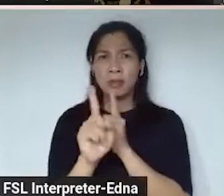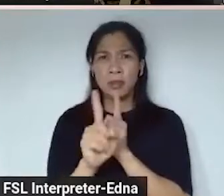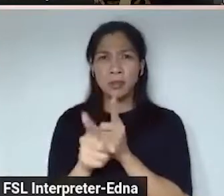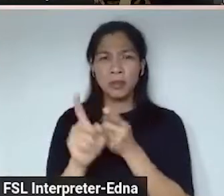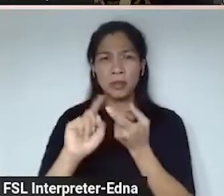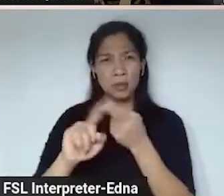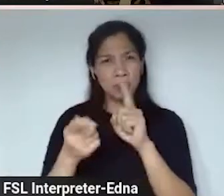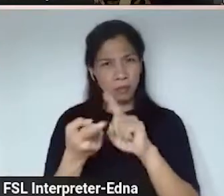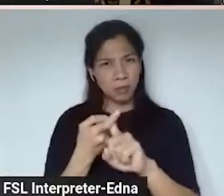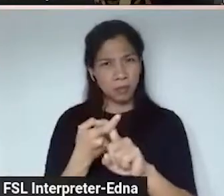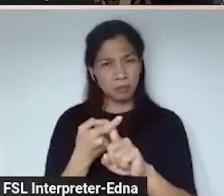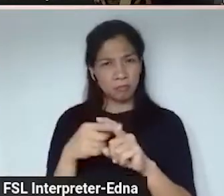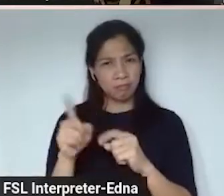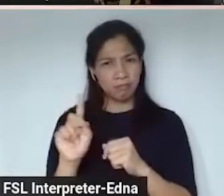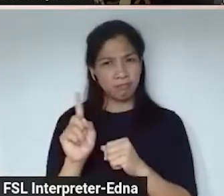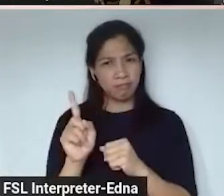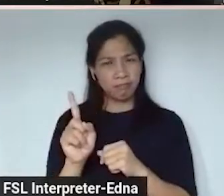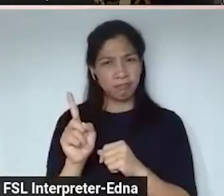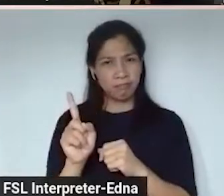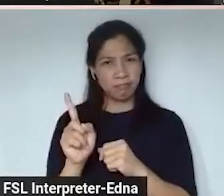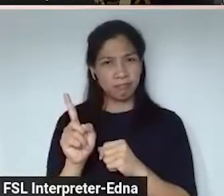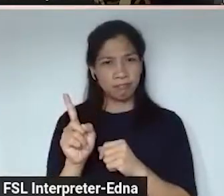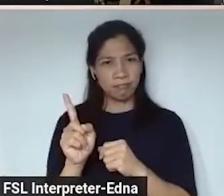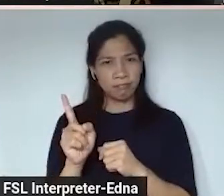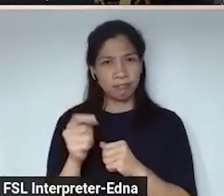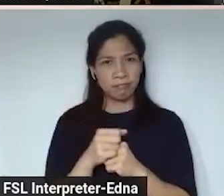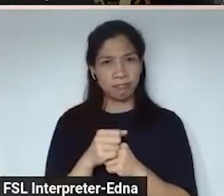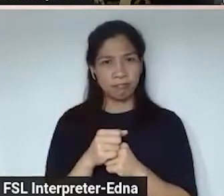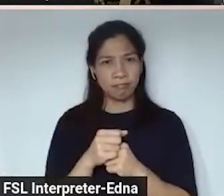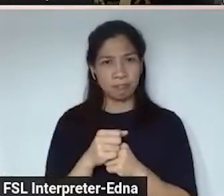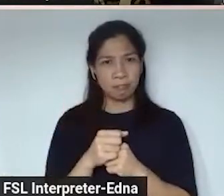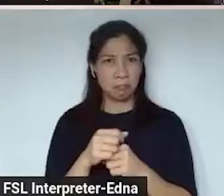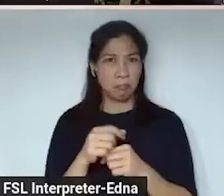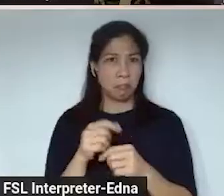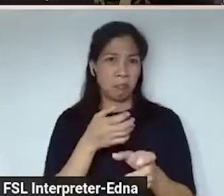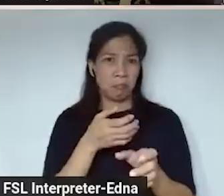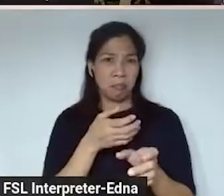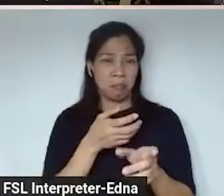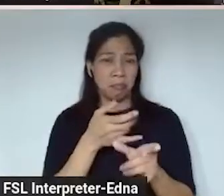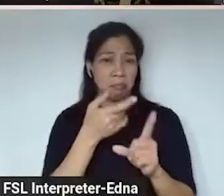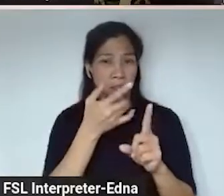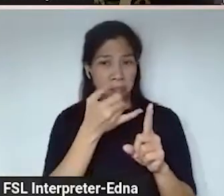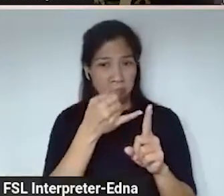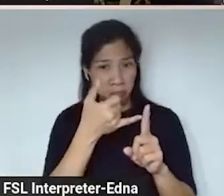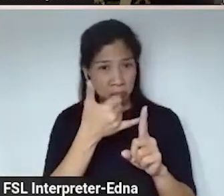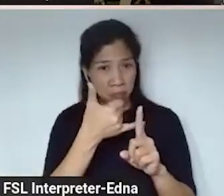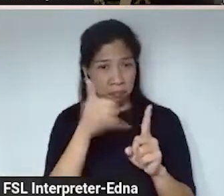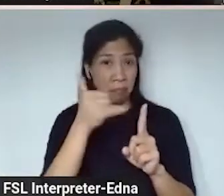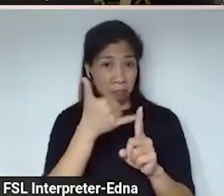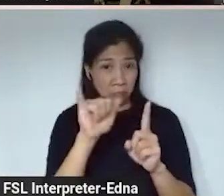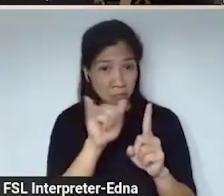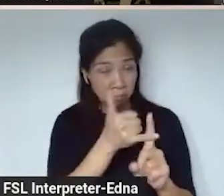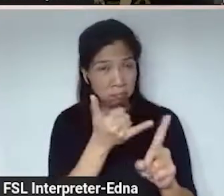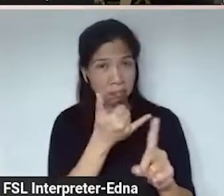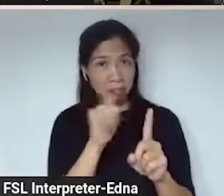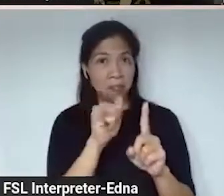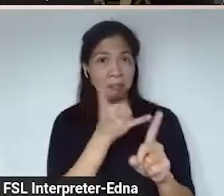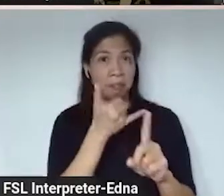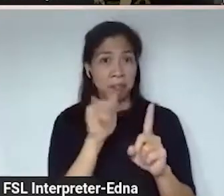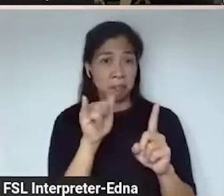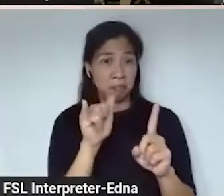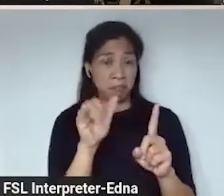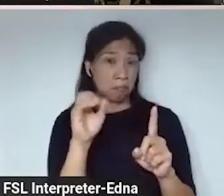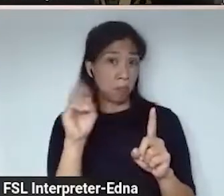on that? Were you bullied or were they parang